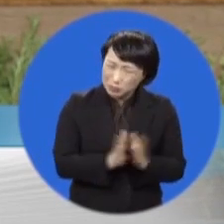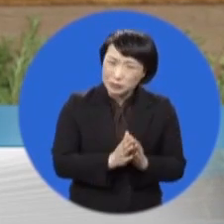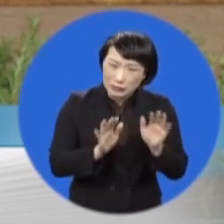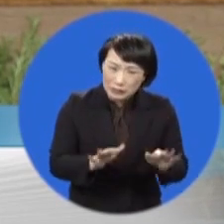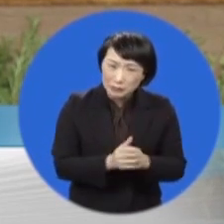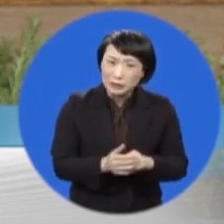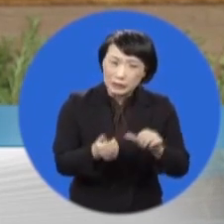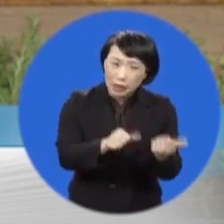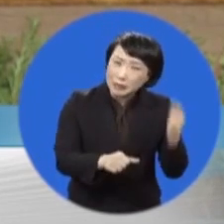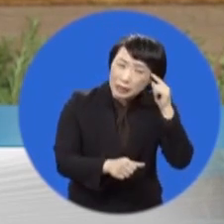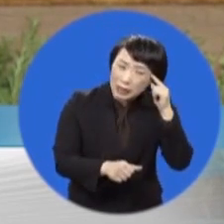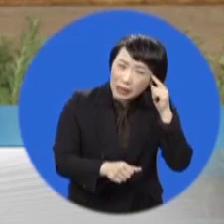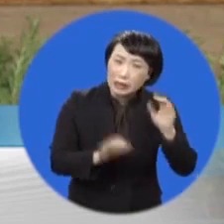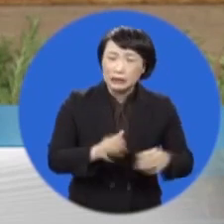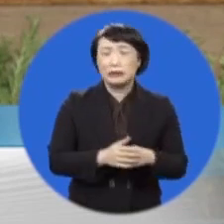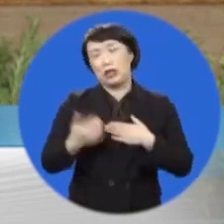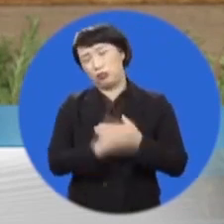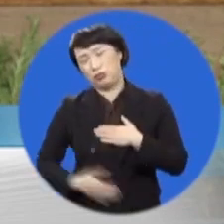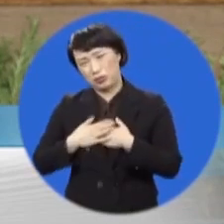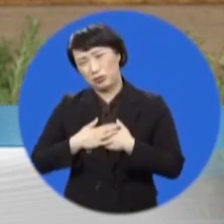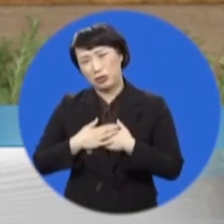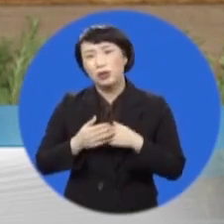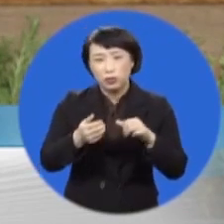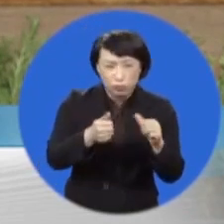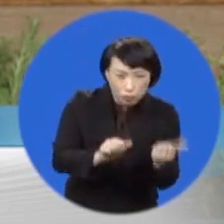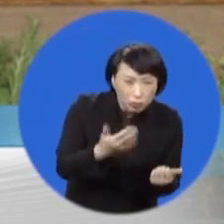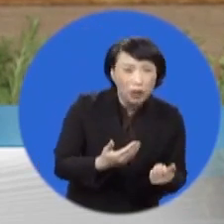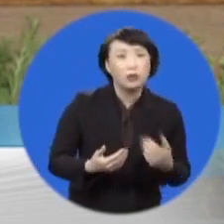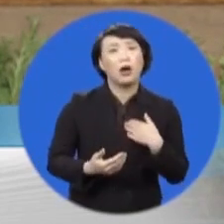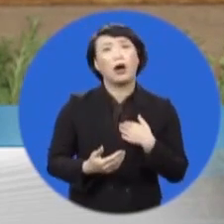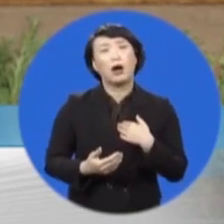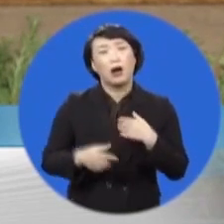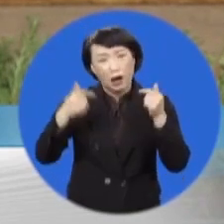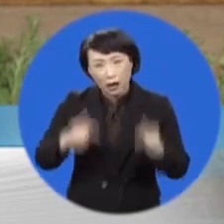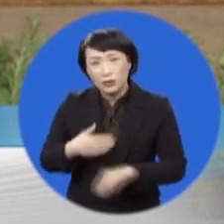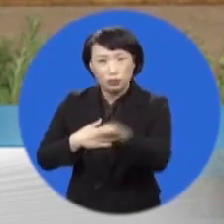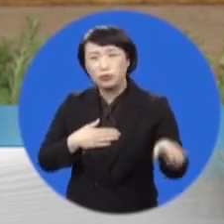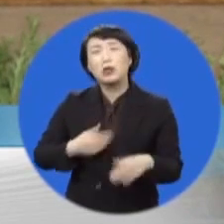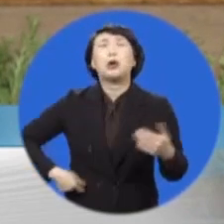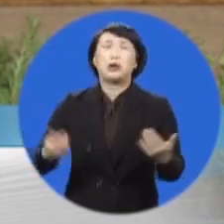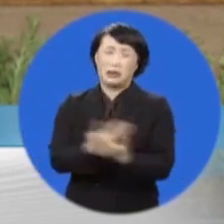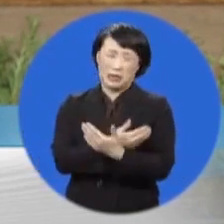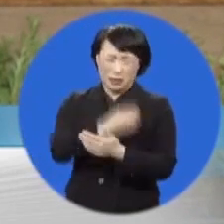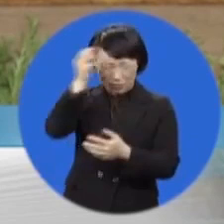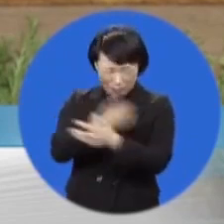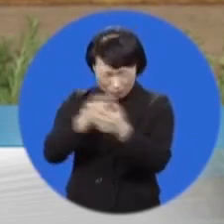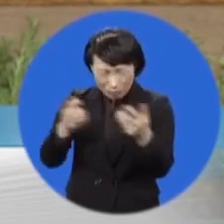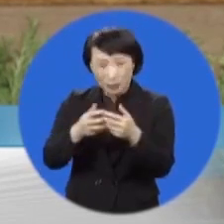편안한 사망의 생각이 내 육신 죽이기 때문에 우선 우리 이런 통해 또 성령이